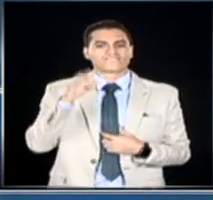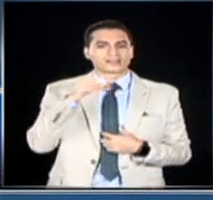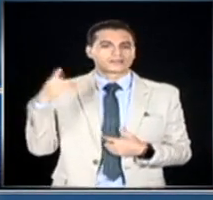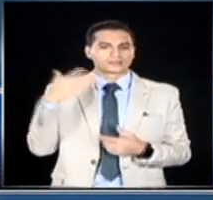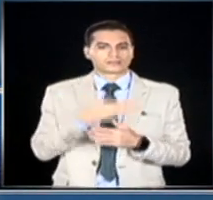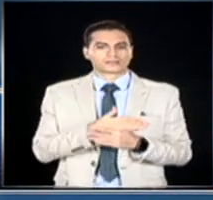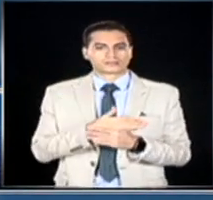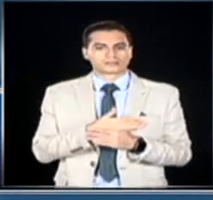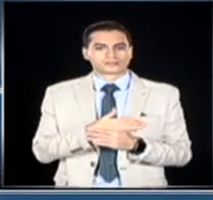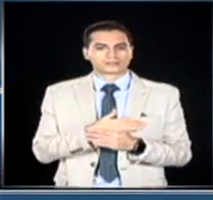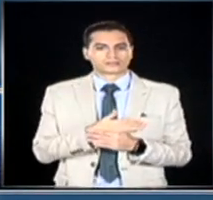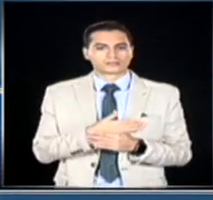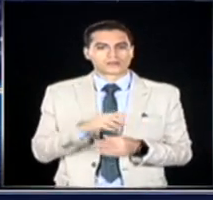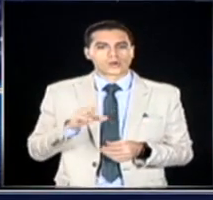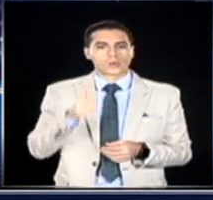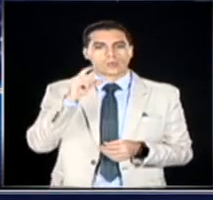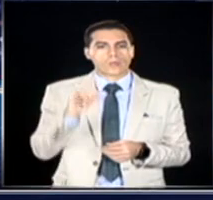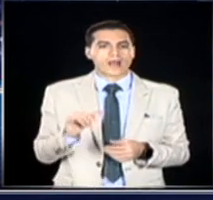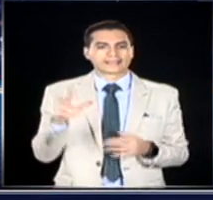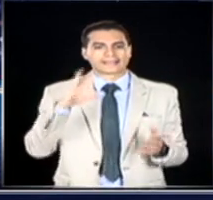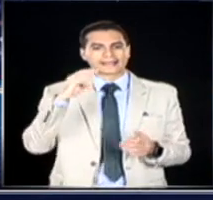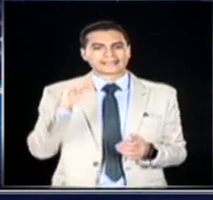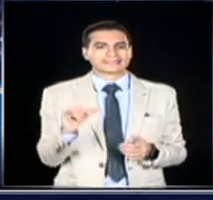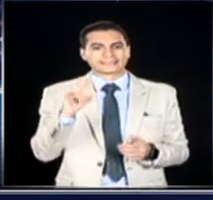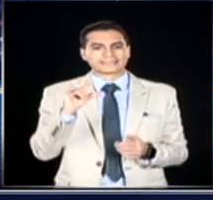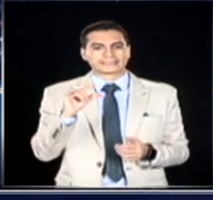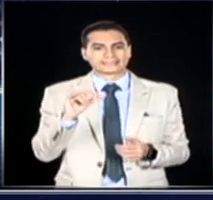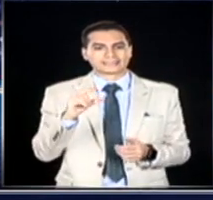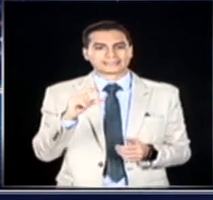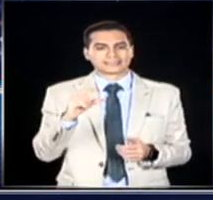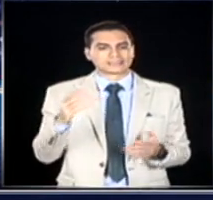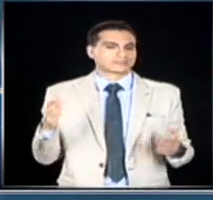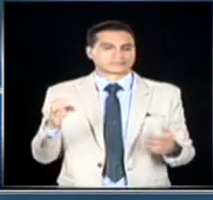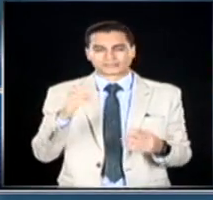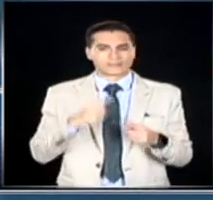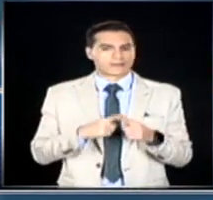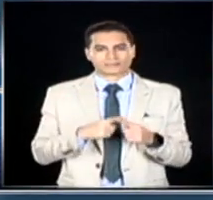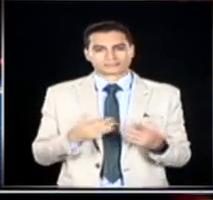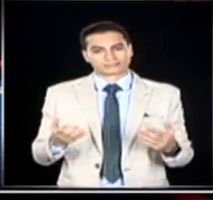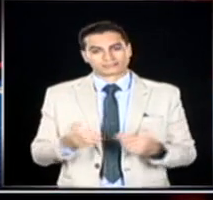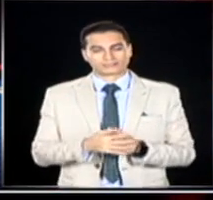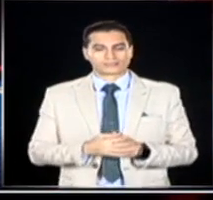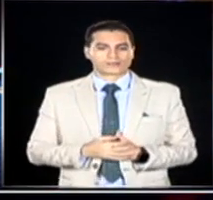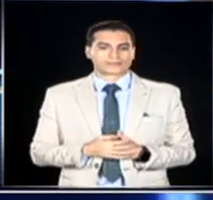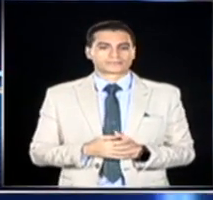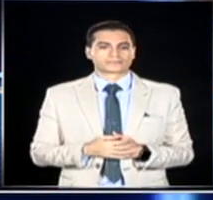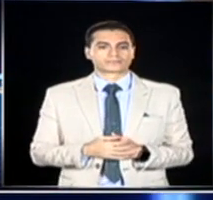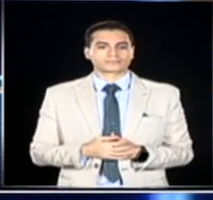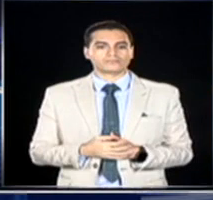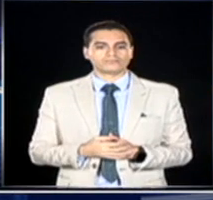هي؟ وادي الجديد. الوادي الجديد إجابة خاطئة.